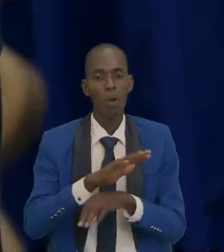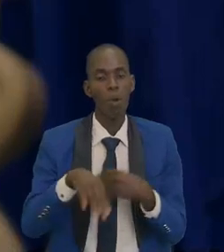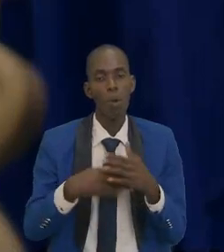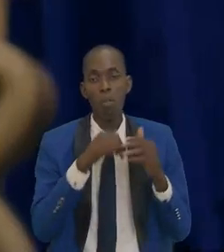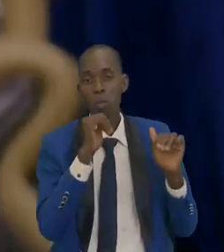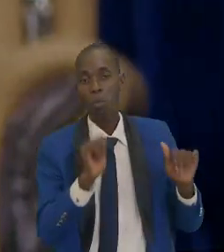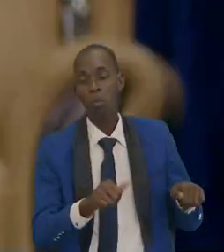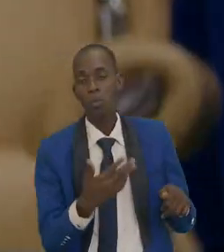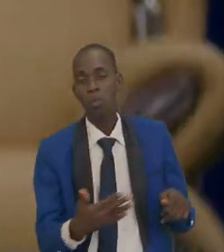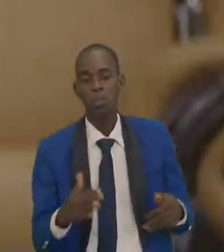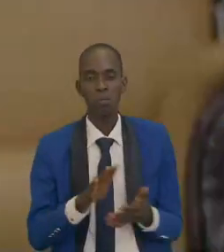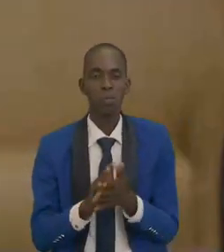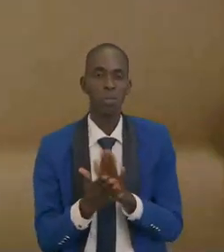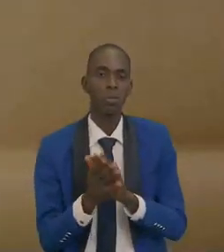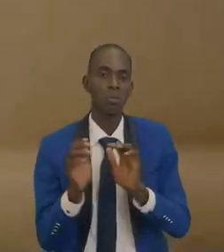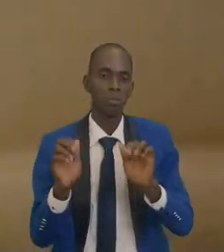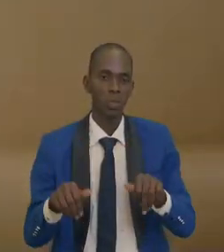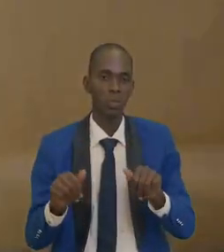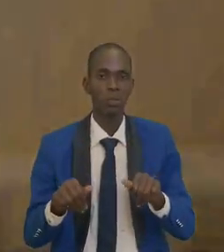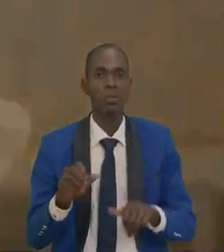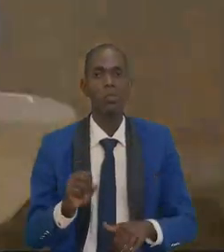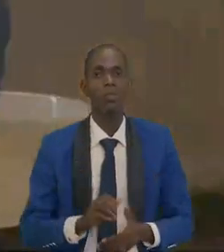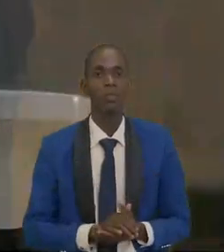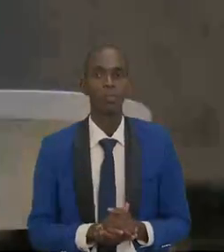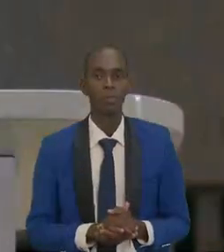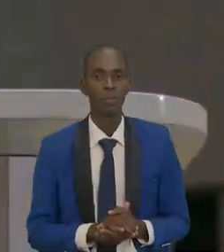possibles, c'est à ce Dieu-là qu'il regardait.